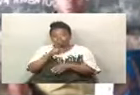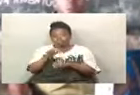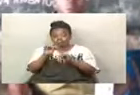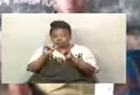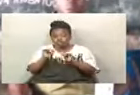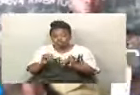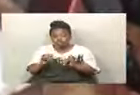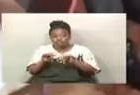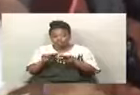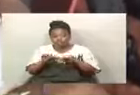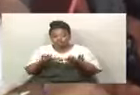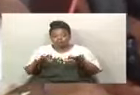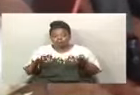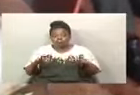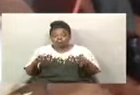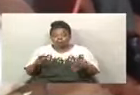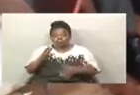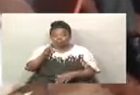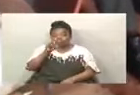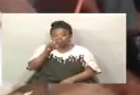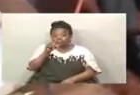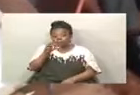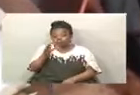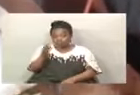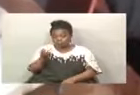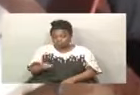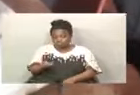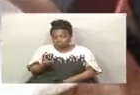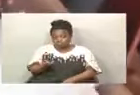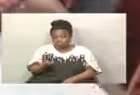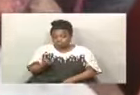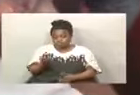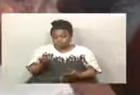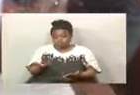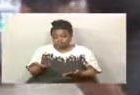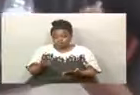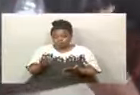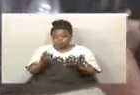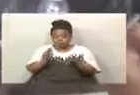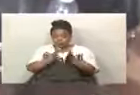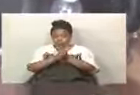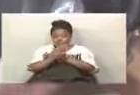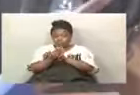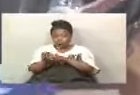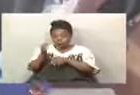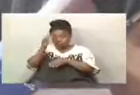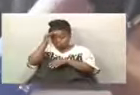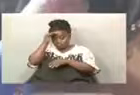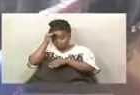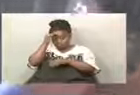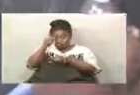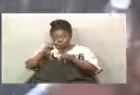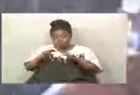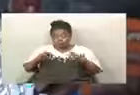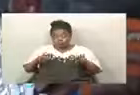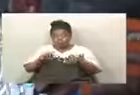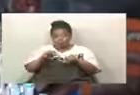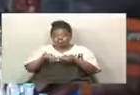ki ku ttaka aradisi kayona bakubyemu ebituli mukwewozaako kabeera n'abakwasa poliisi